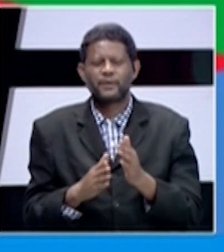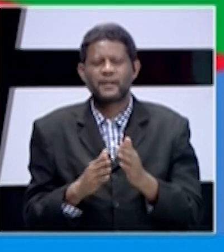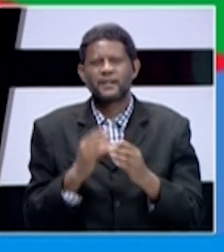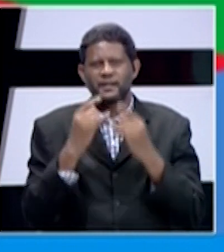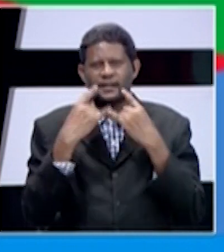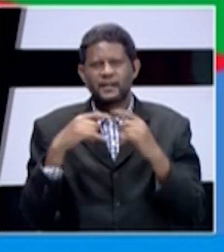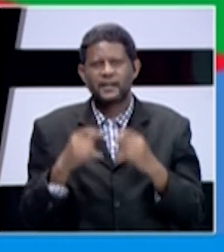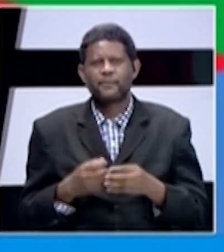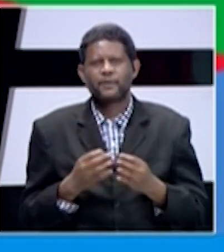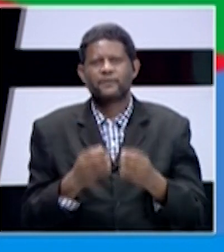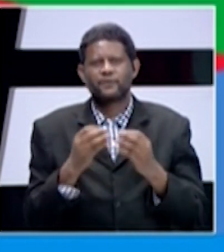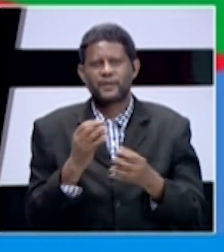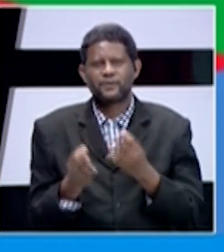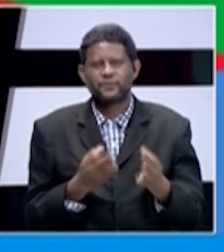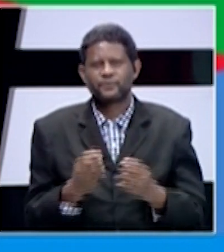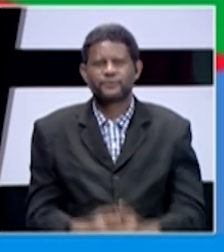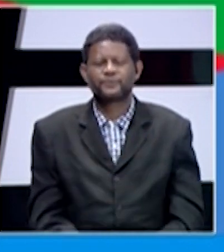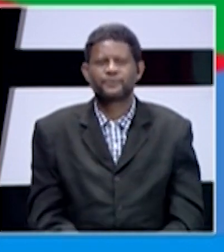اغليصو